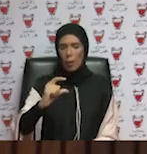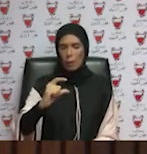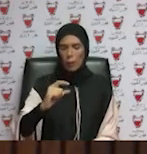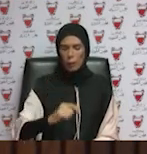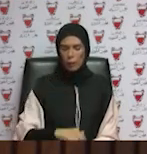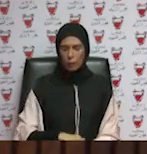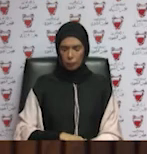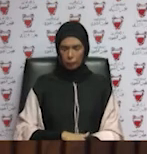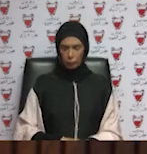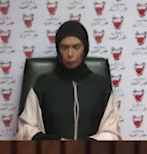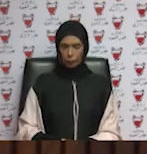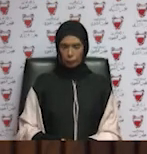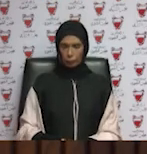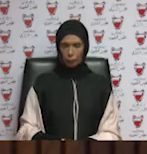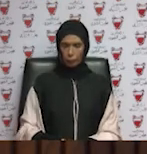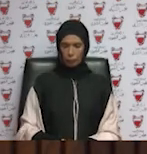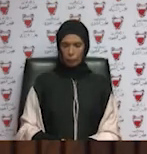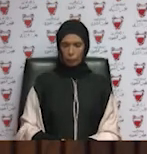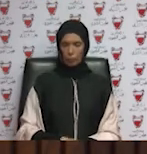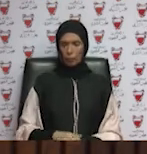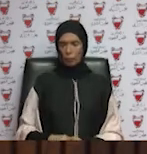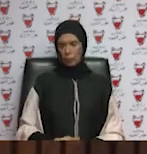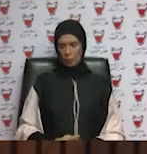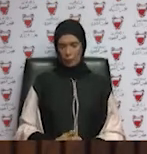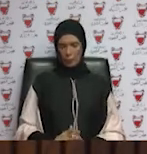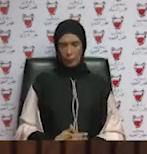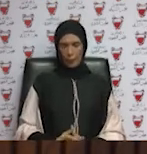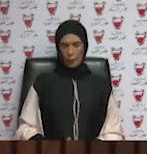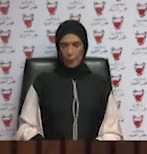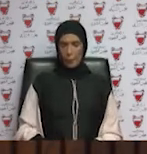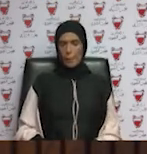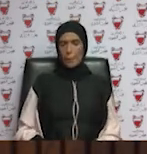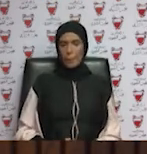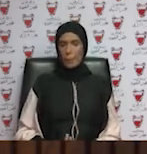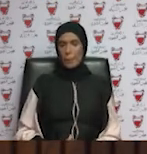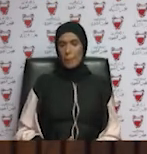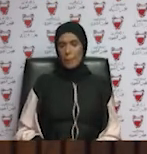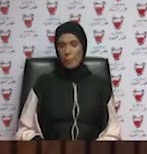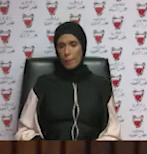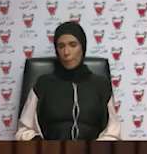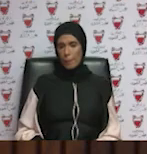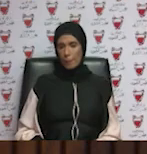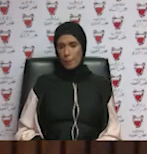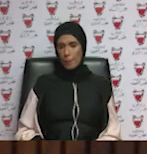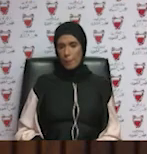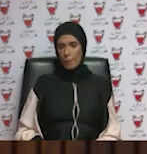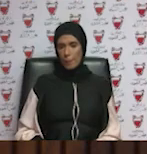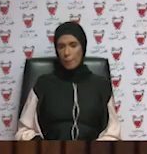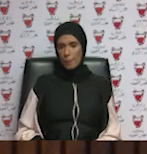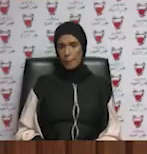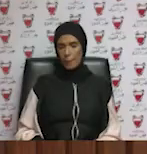والدكتور محمد علي حسن، والأمر معروض على المجلس الموقر للموافقة